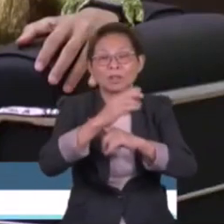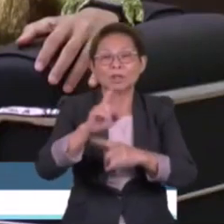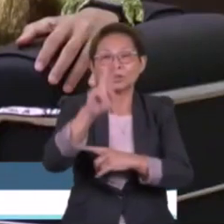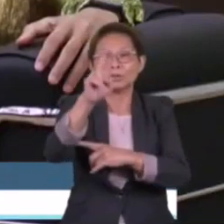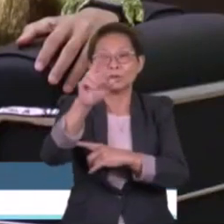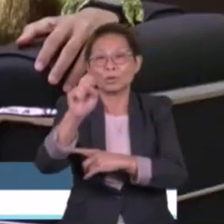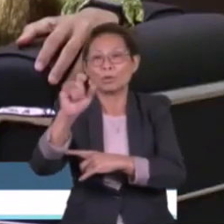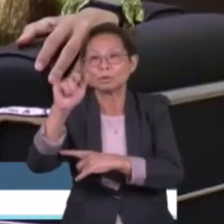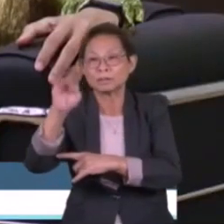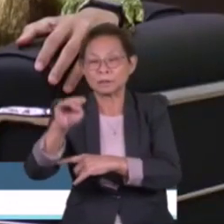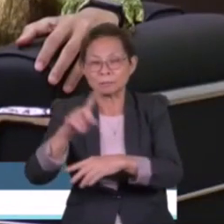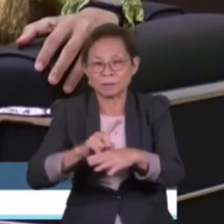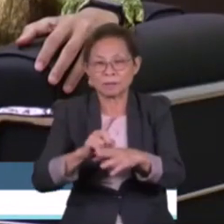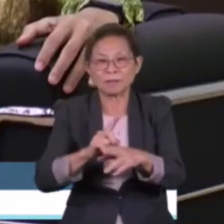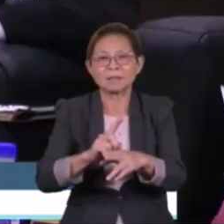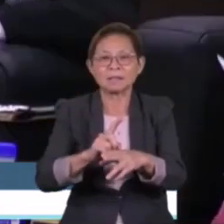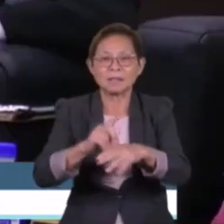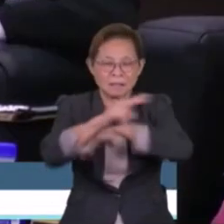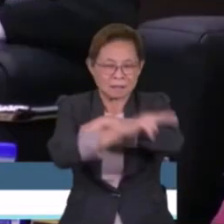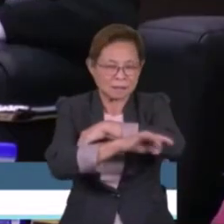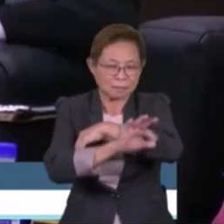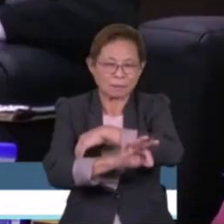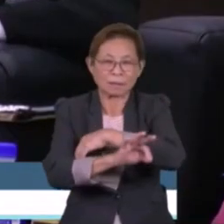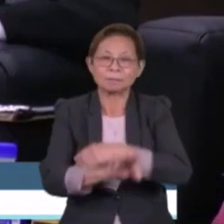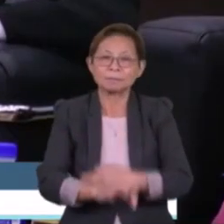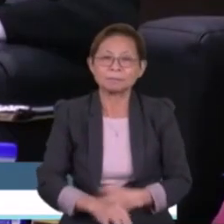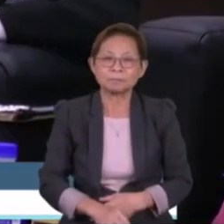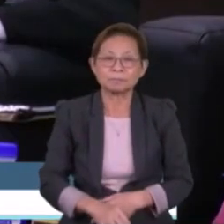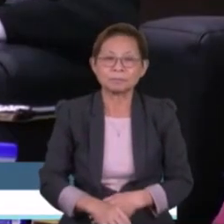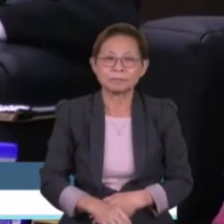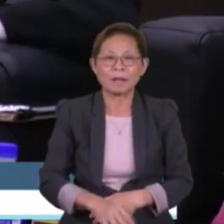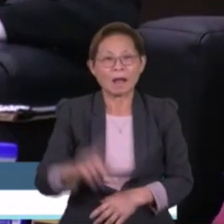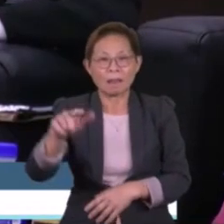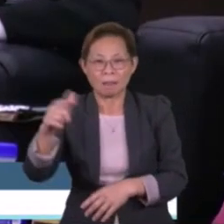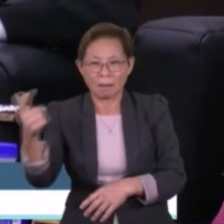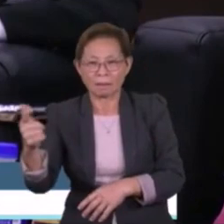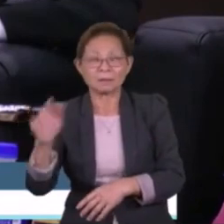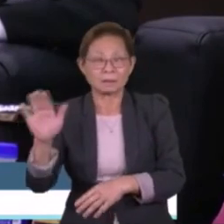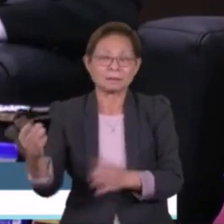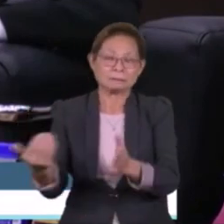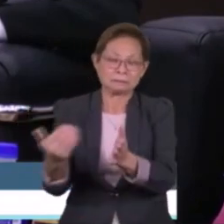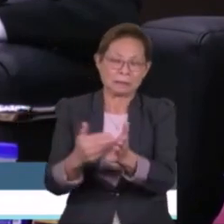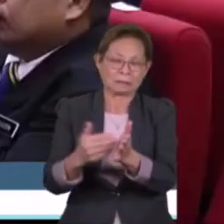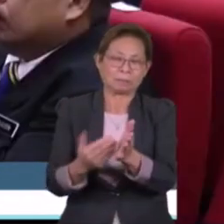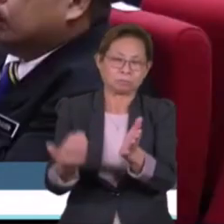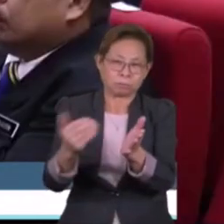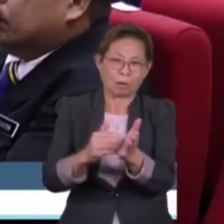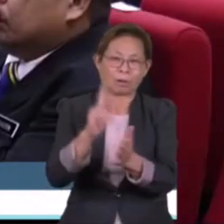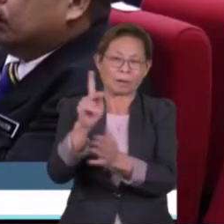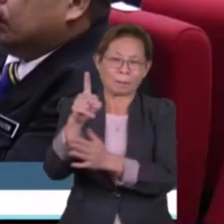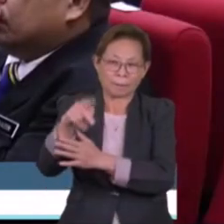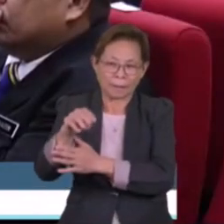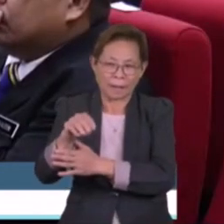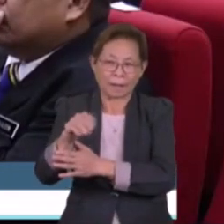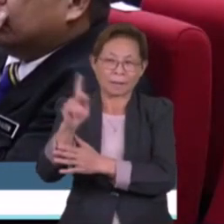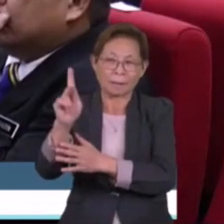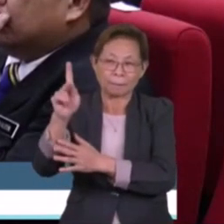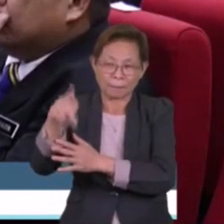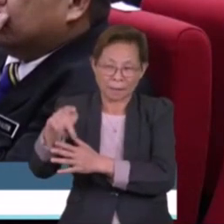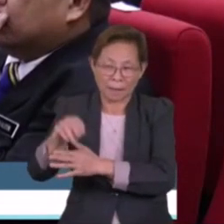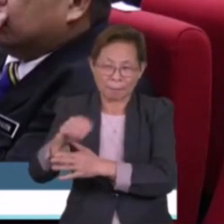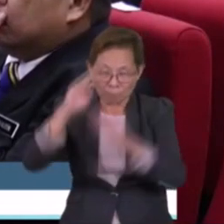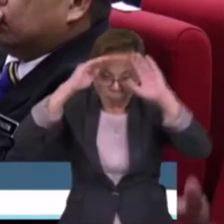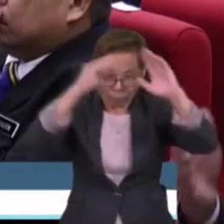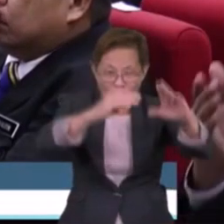Malaysia, USIM, di Nilai Negeri Sembilan. Dalam perkembangan lain, beliau sekali lagi mengulangi KPM perlu memberi perhatian